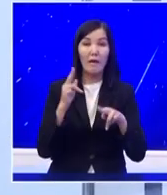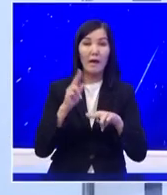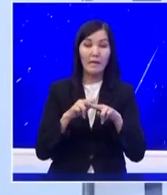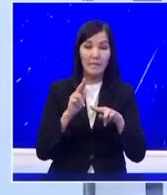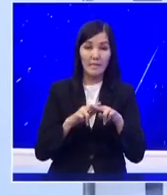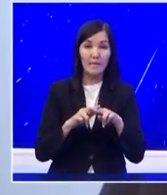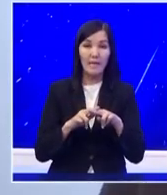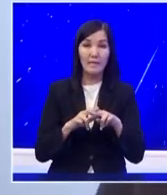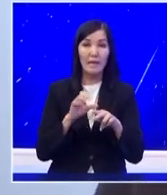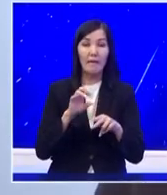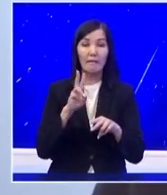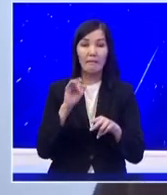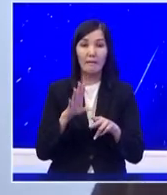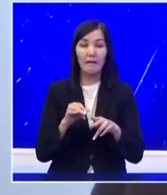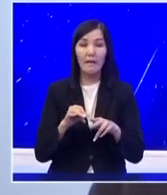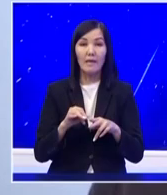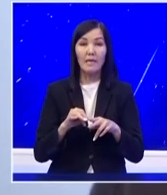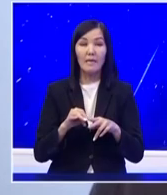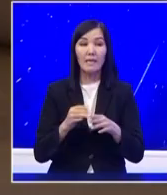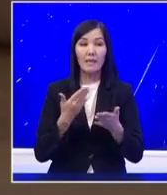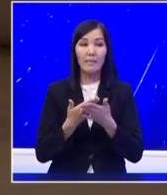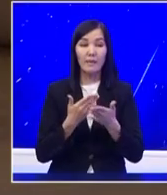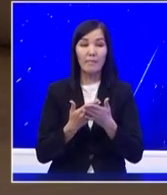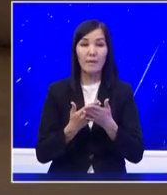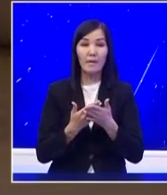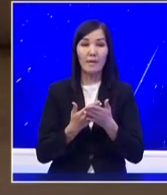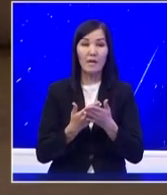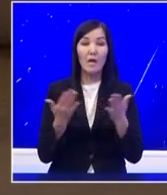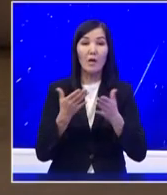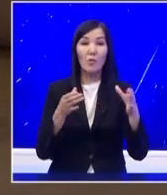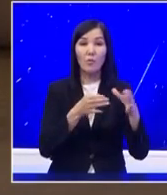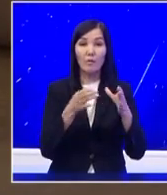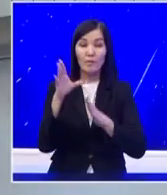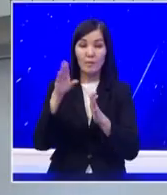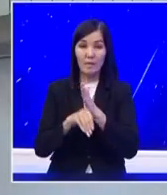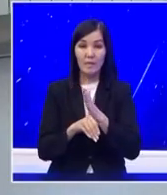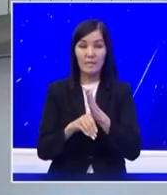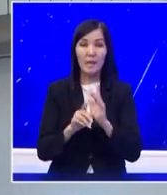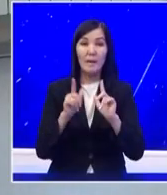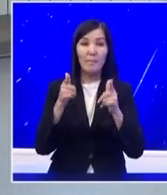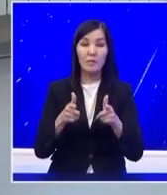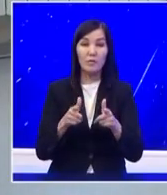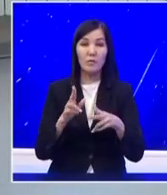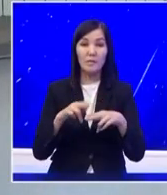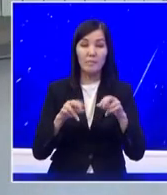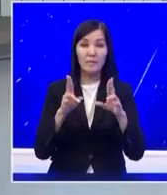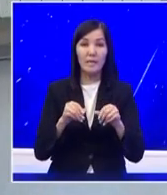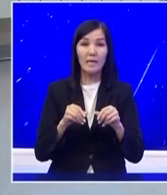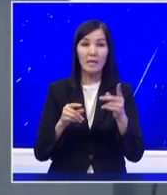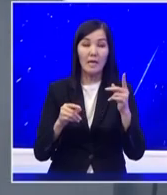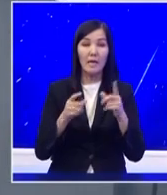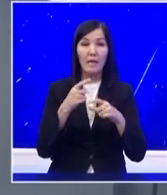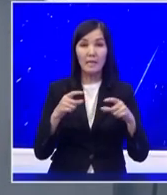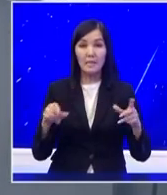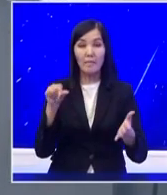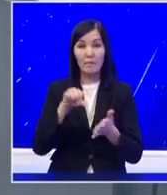ЕНТ, справки, подтверждающие социальный статус, если абитуриент к таковому относится. Выписки о том, если поступающий сдавал специальные или творческие экзамены.